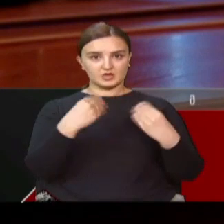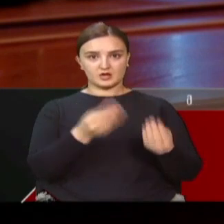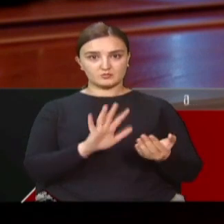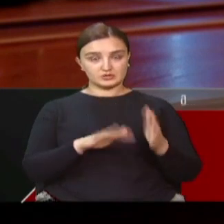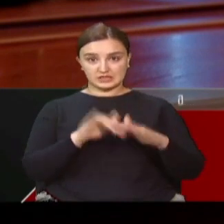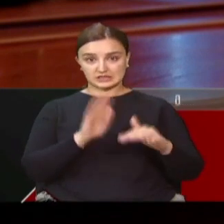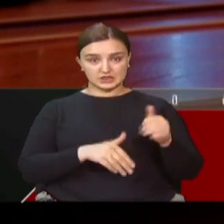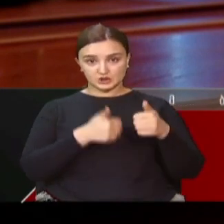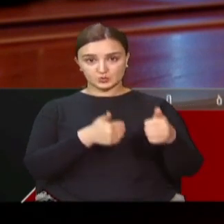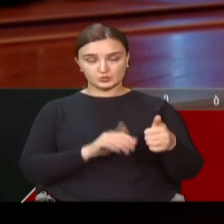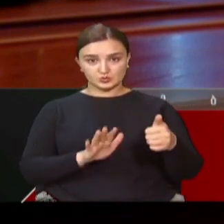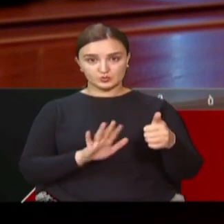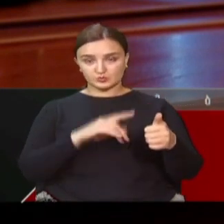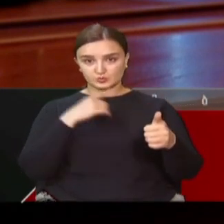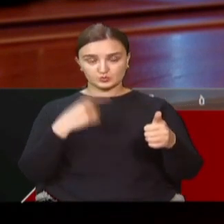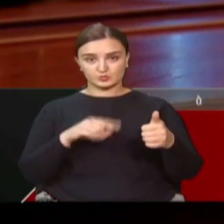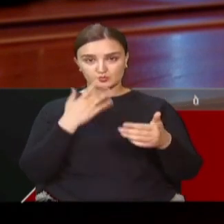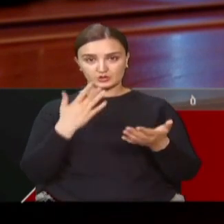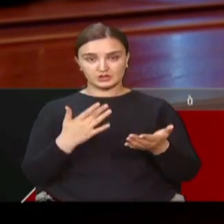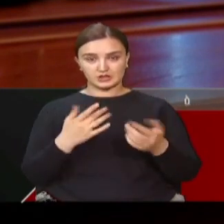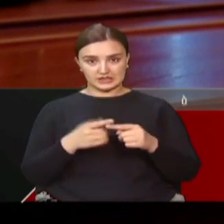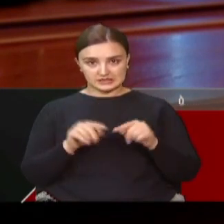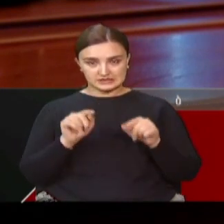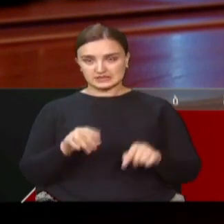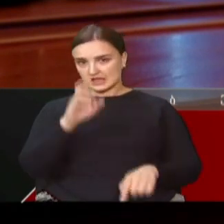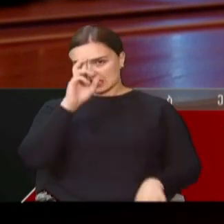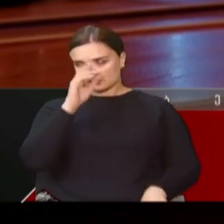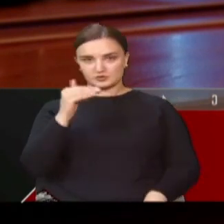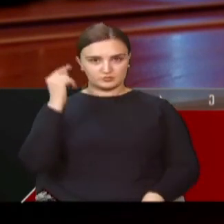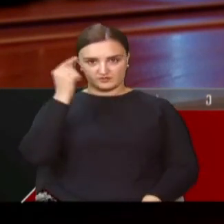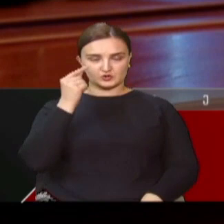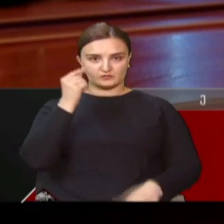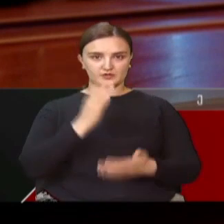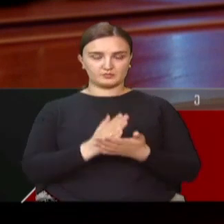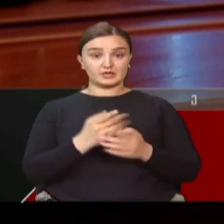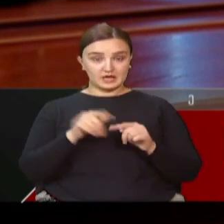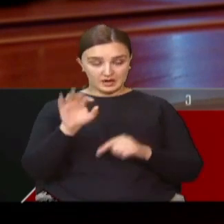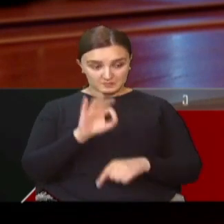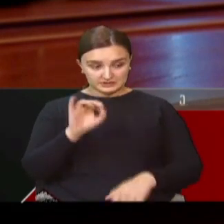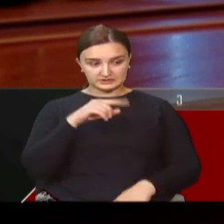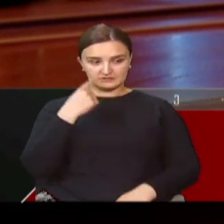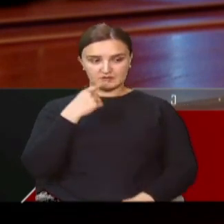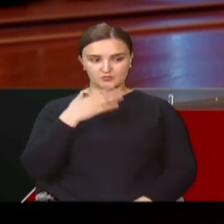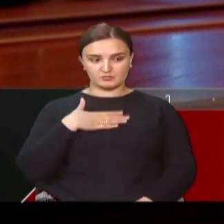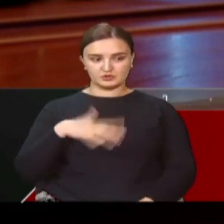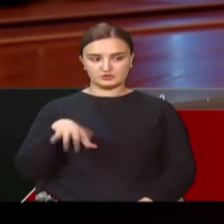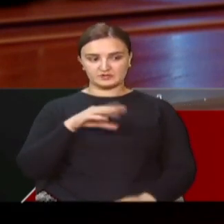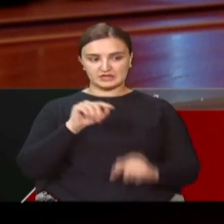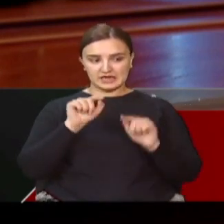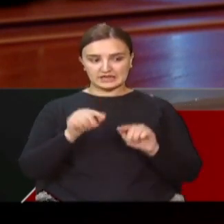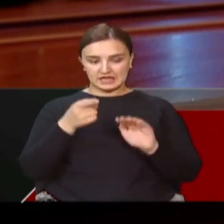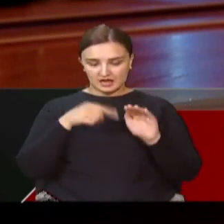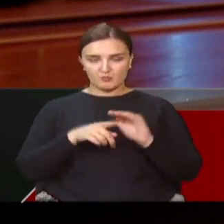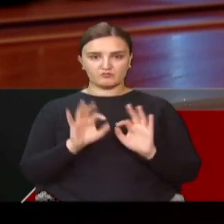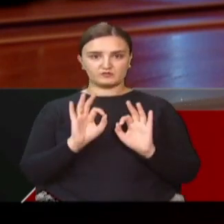khels ar sheutsqobs prorusu politikas. Es kho sakhmelnicipoebrivi azroneba. Amaze saubrob chven da akedan gamovdivat